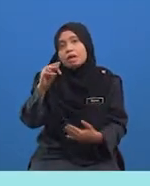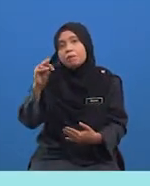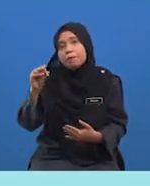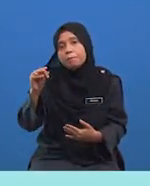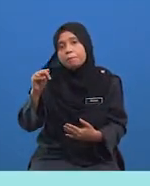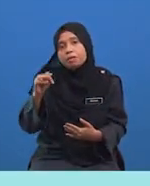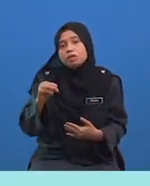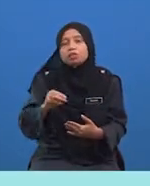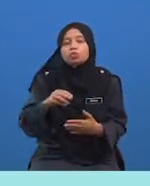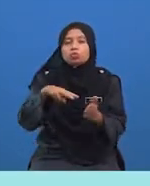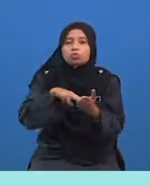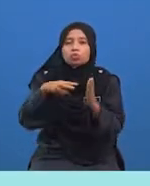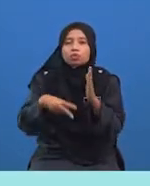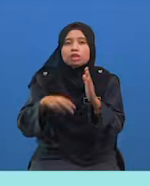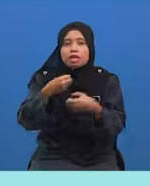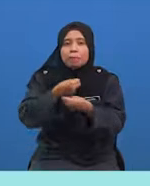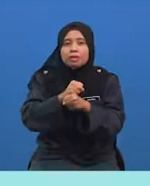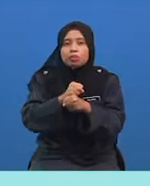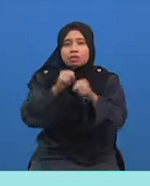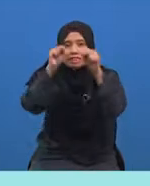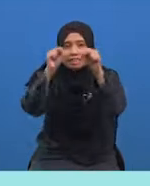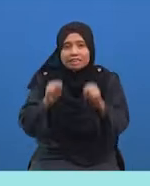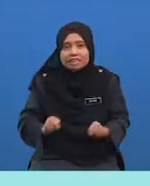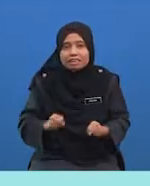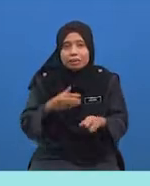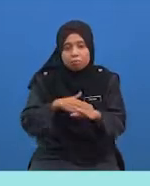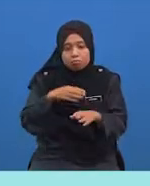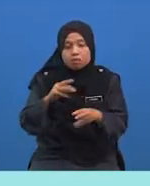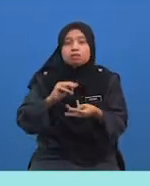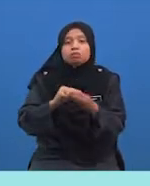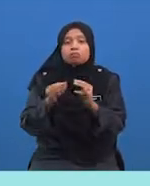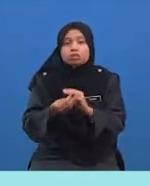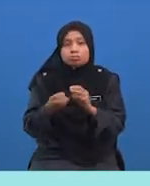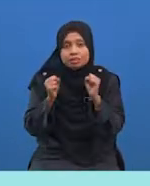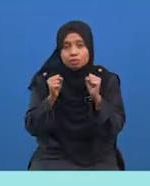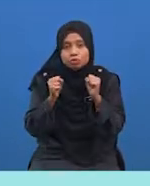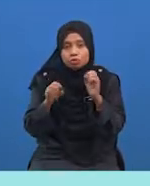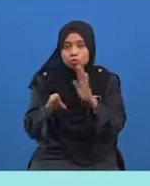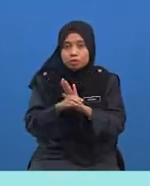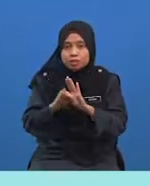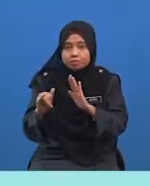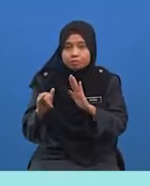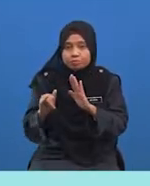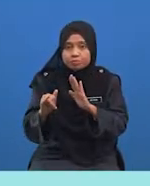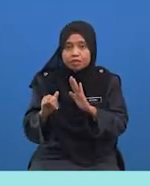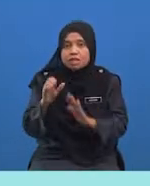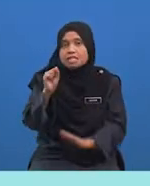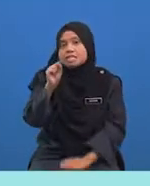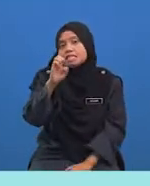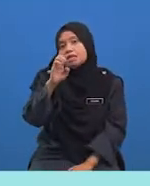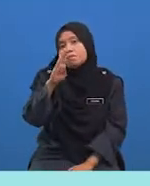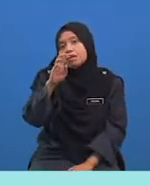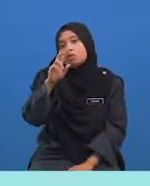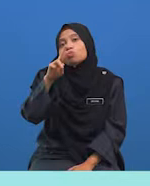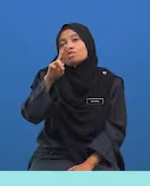Kerpasan turun dalam bentuk salji pada musim sejuk. Contoh negara, kawasan Siberia di